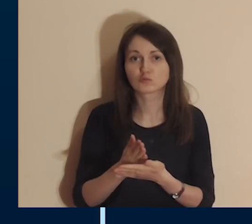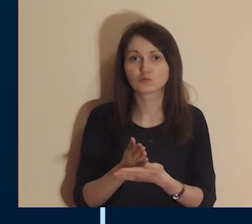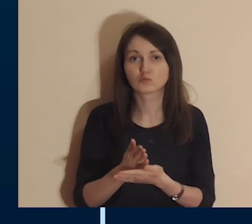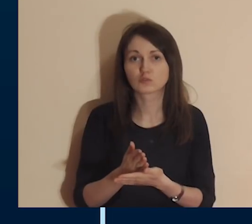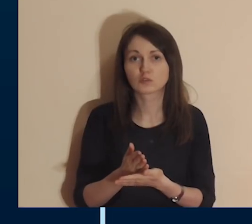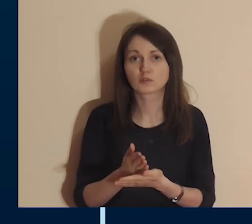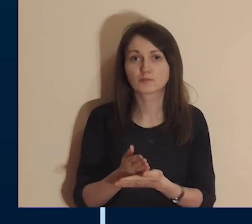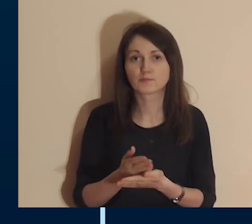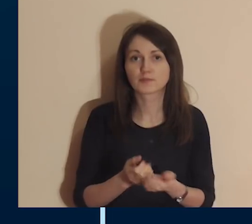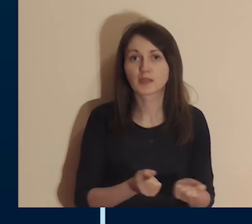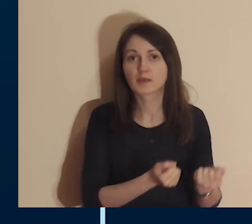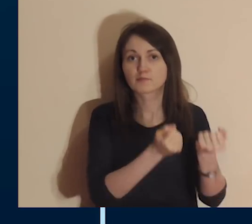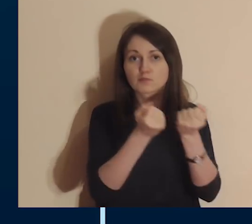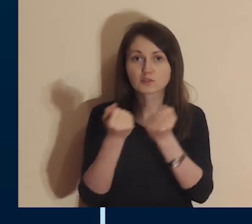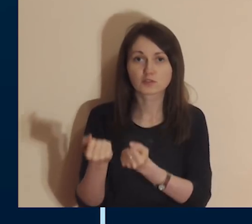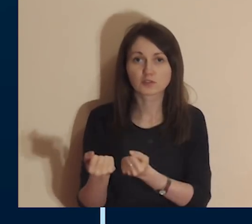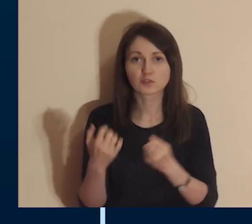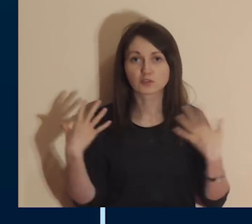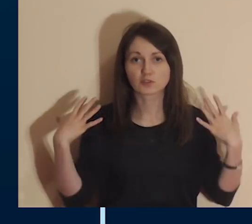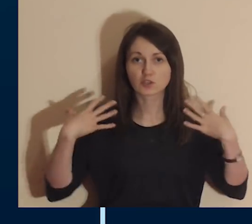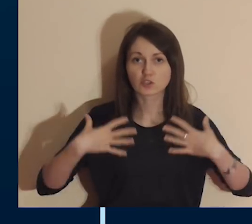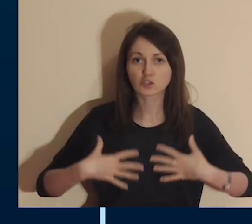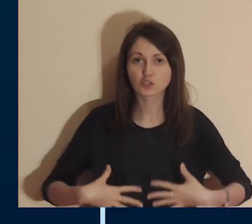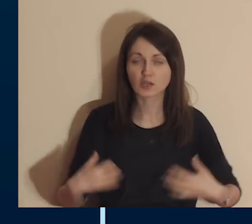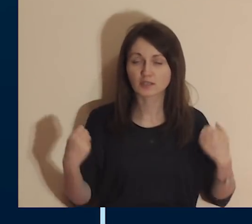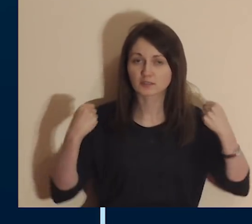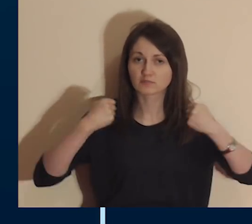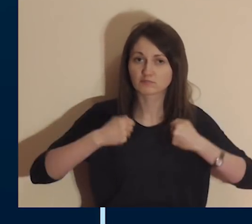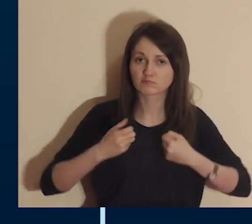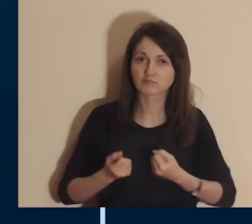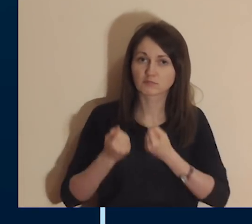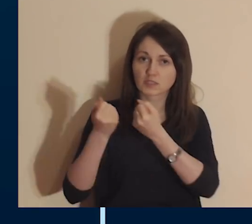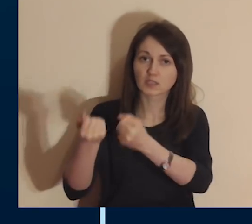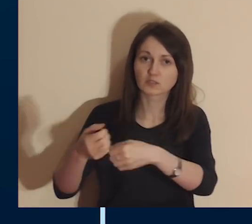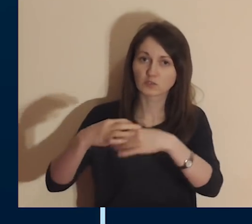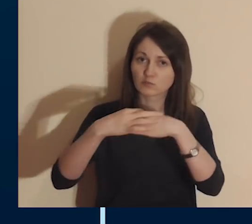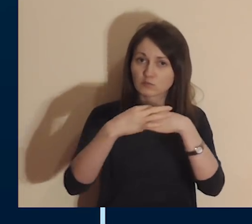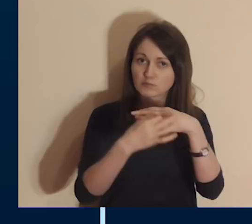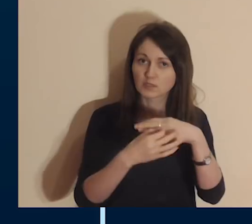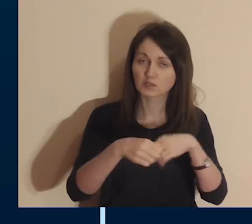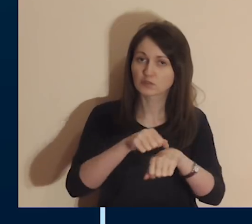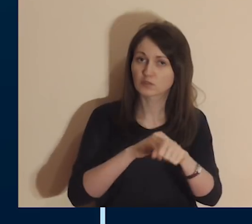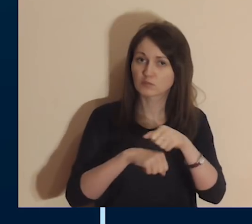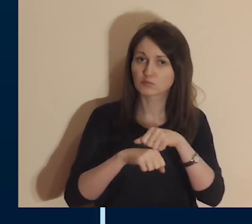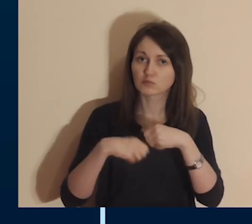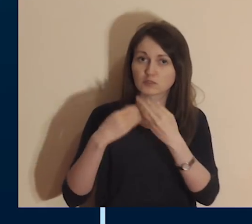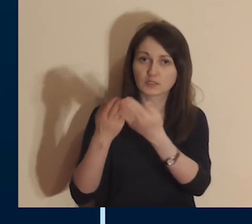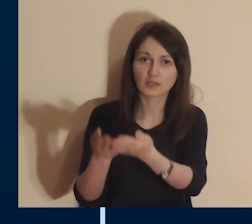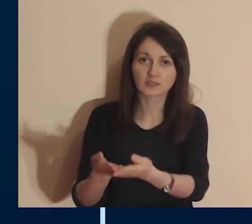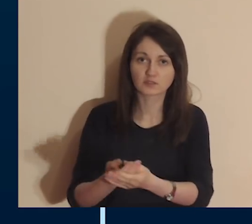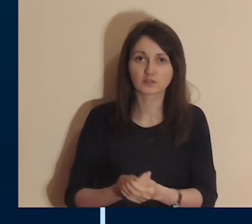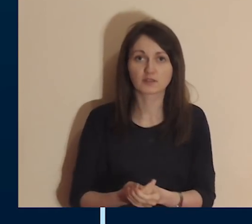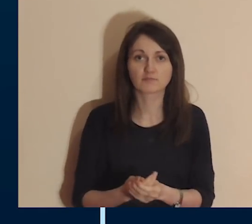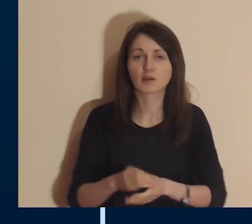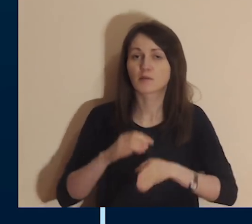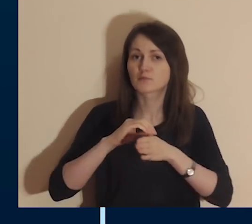przynieście szybko najlepszą szatę i ubierzcie go. Dajcie mu też pierścień na rękę i sandały na